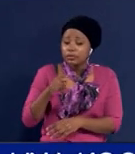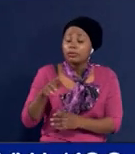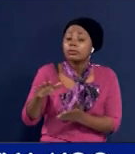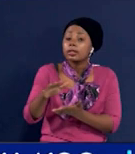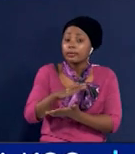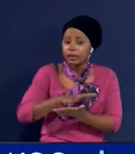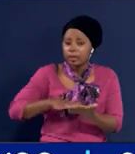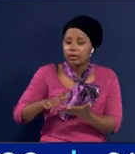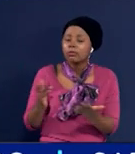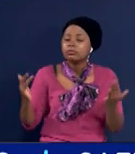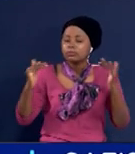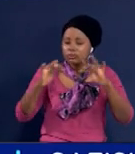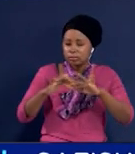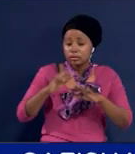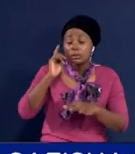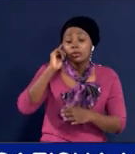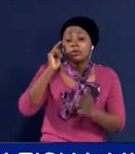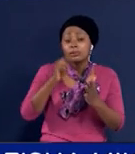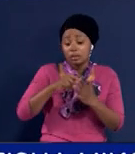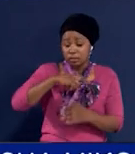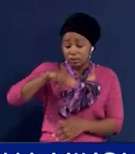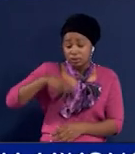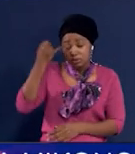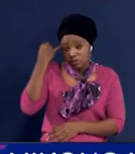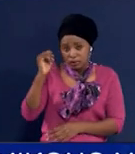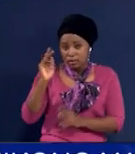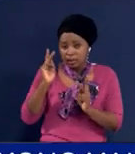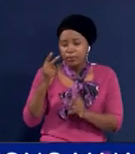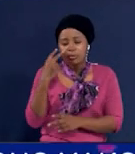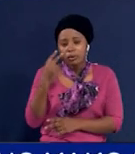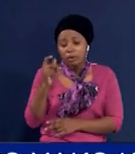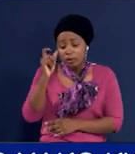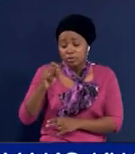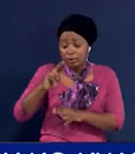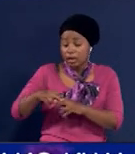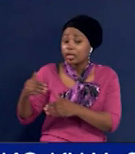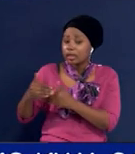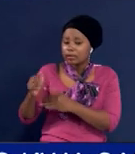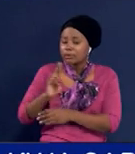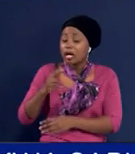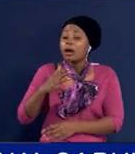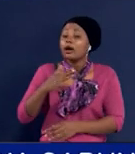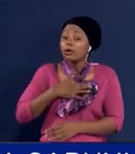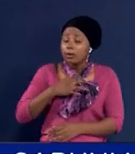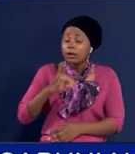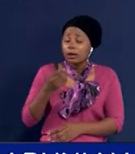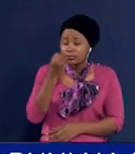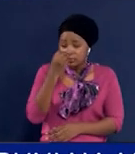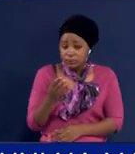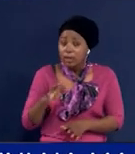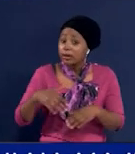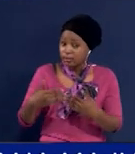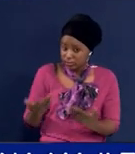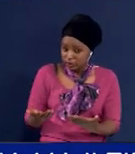ya misongamano. Na ndio maana tunashauri kwamba hata kama unaona mtu ambaye yupo karibu na wewe hakohoi, hapigi chafya,